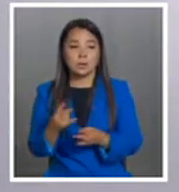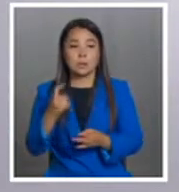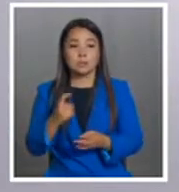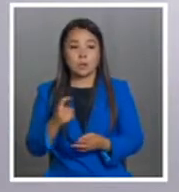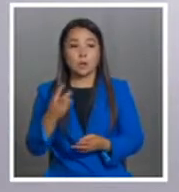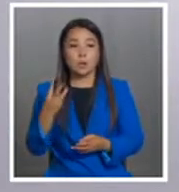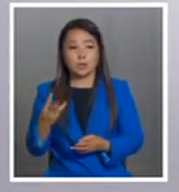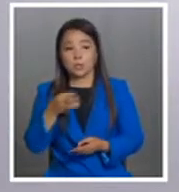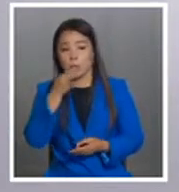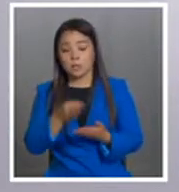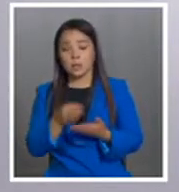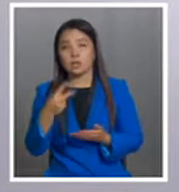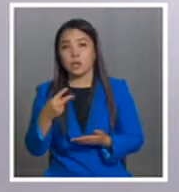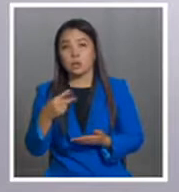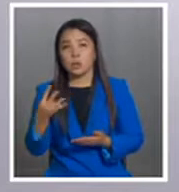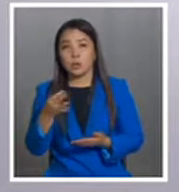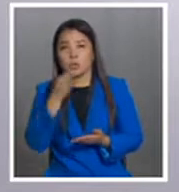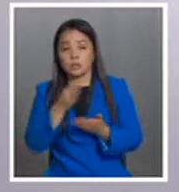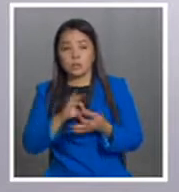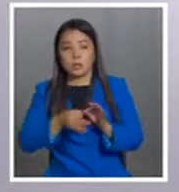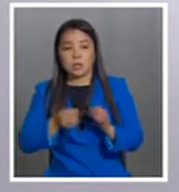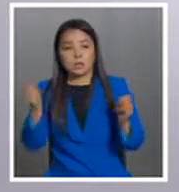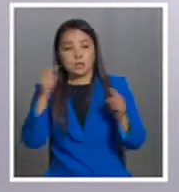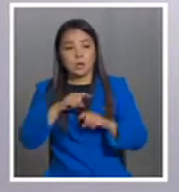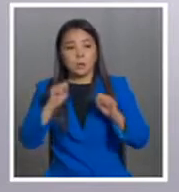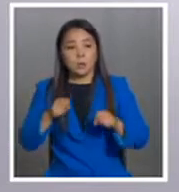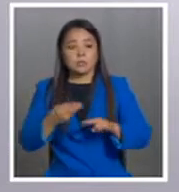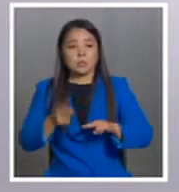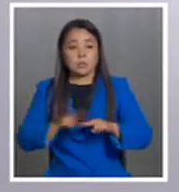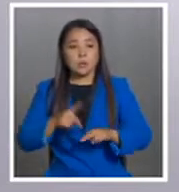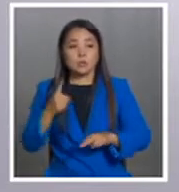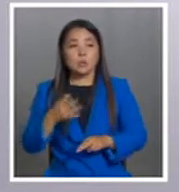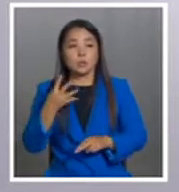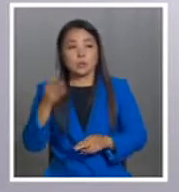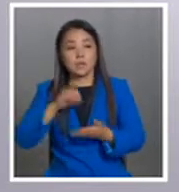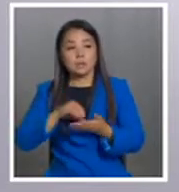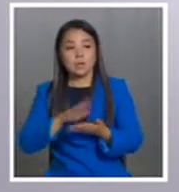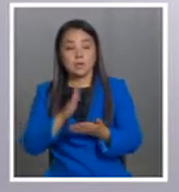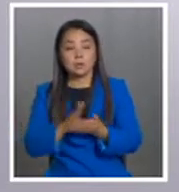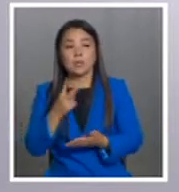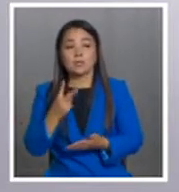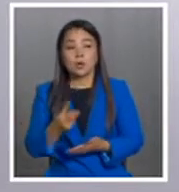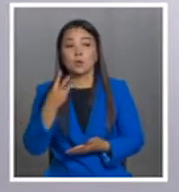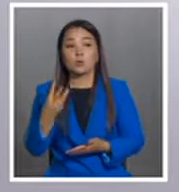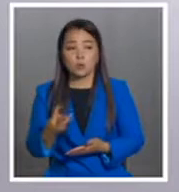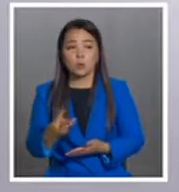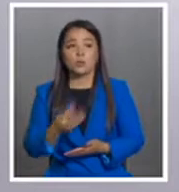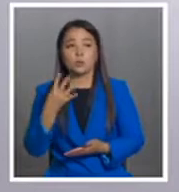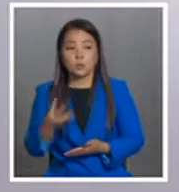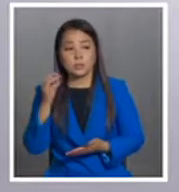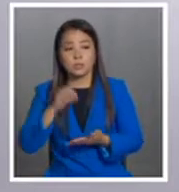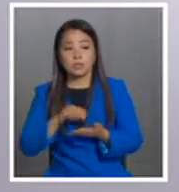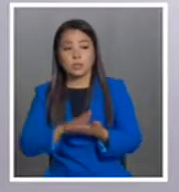мәні 24-ке тең екенін көруге болады. Сонымен 104 санын 2, 3 және 4 сандарына